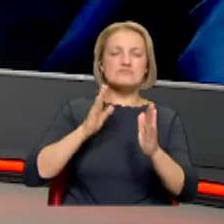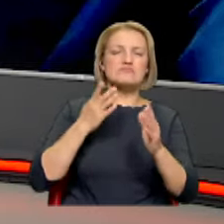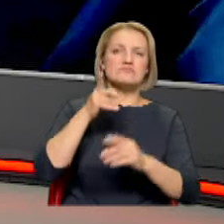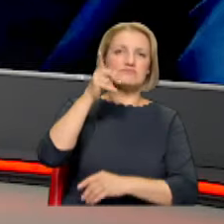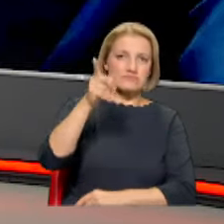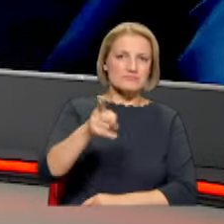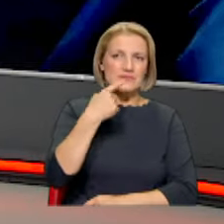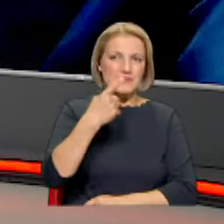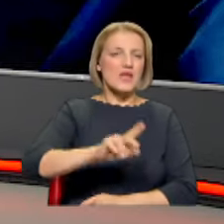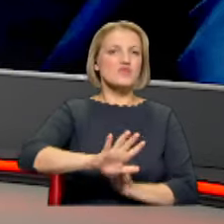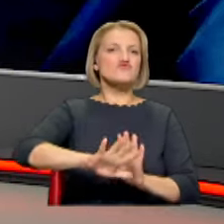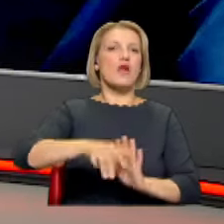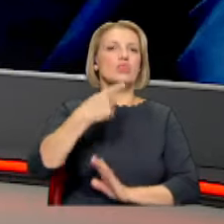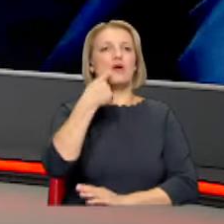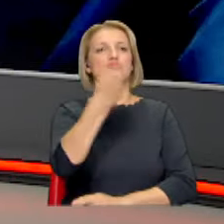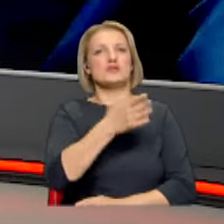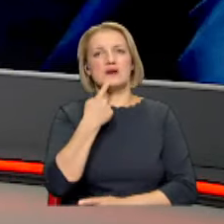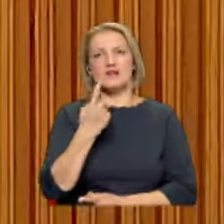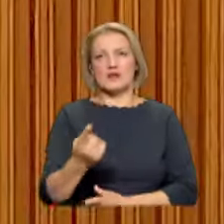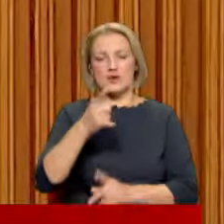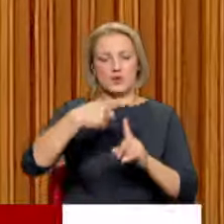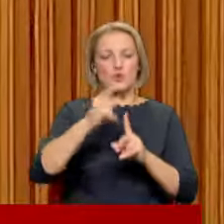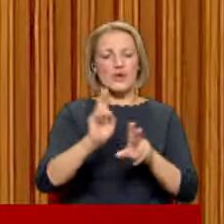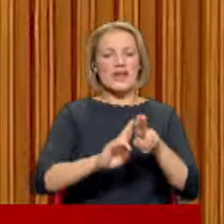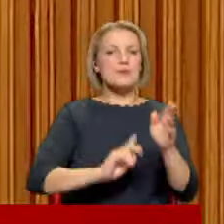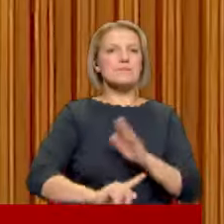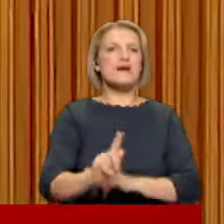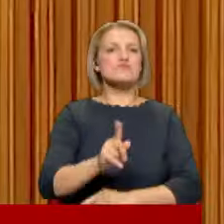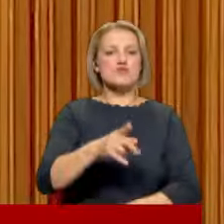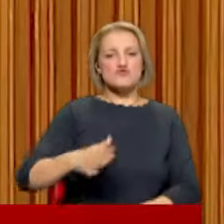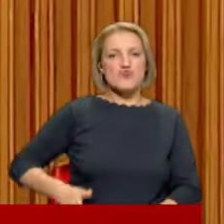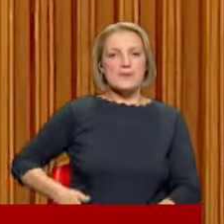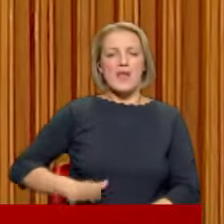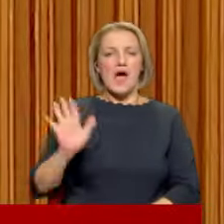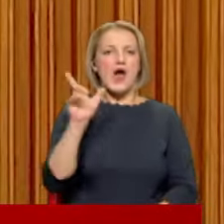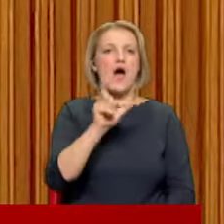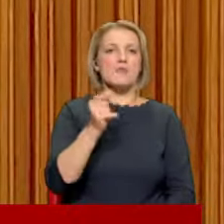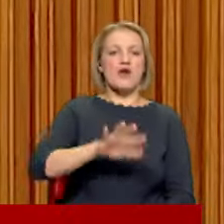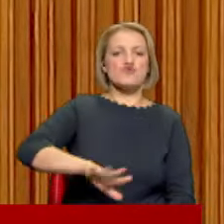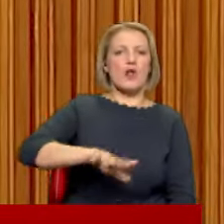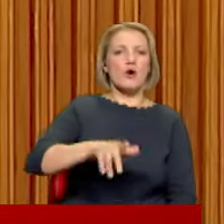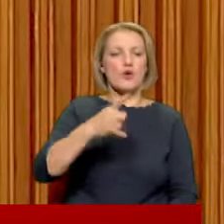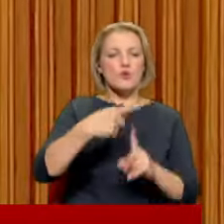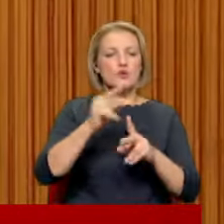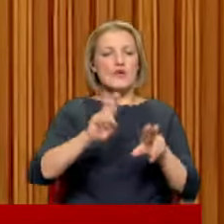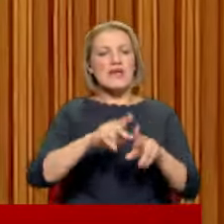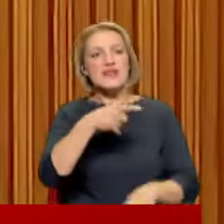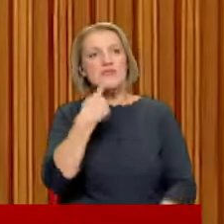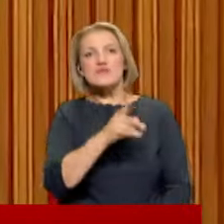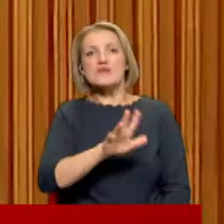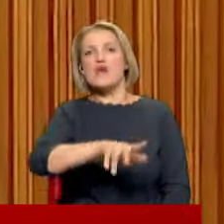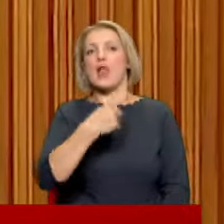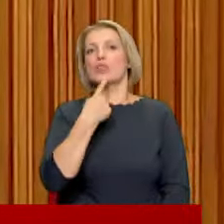TÜİK'e çal demişler dedi. TÜİK memurun da cebinden her ay para çalıyor. TÜİK'e çal demişler. Diyor